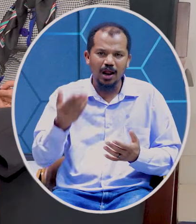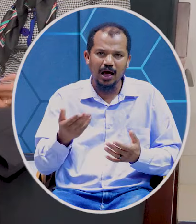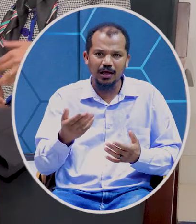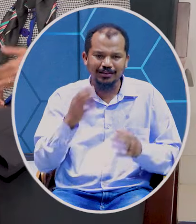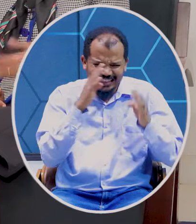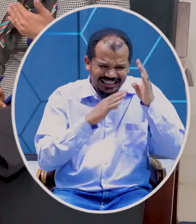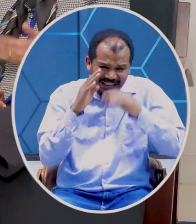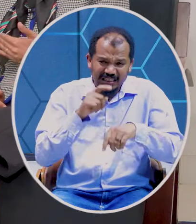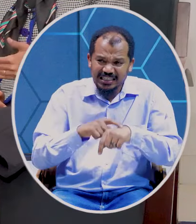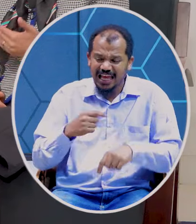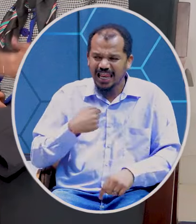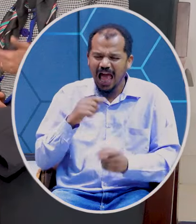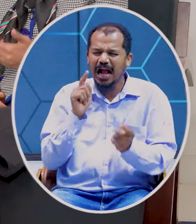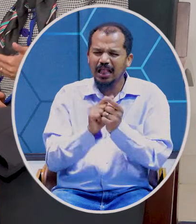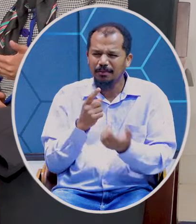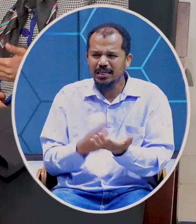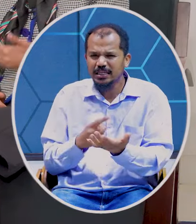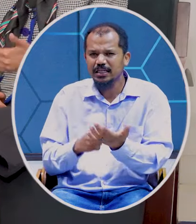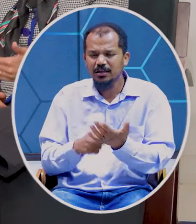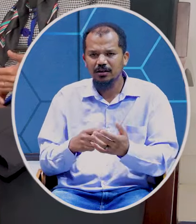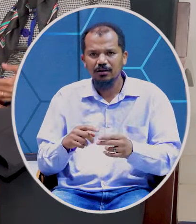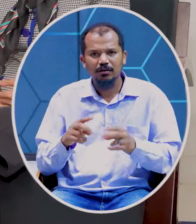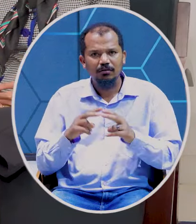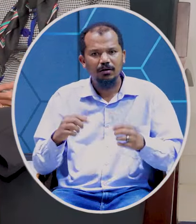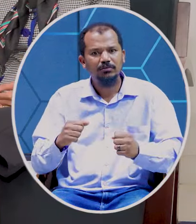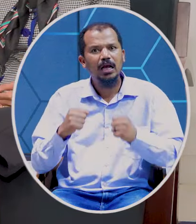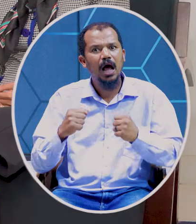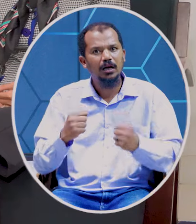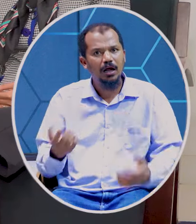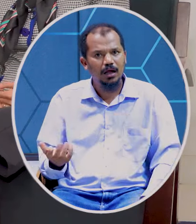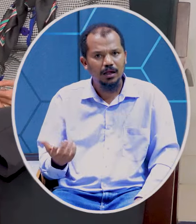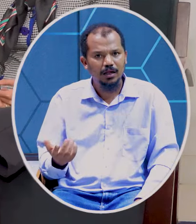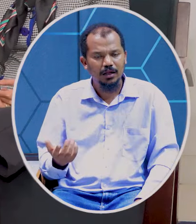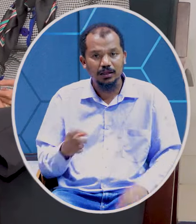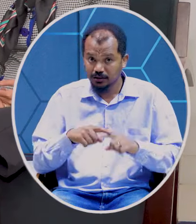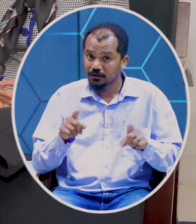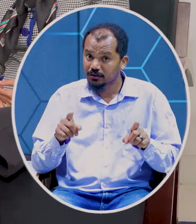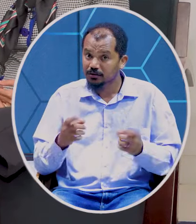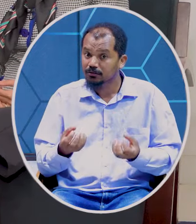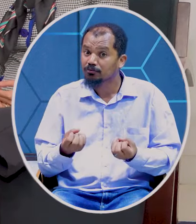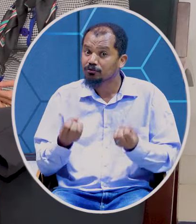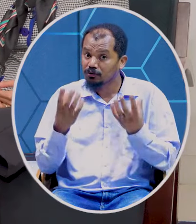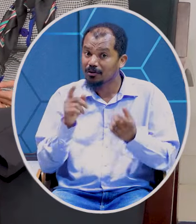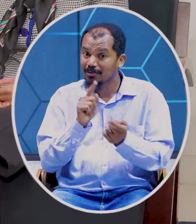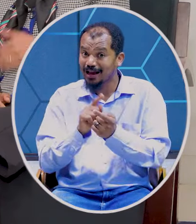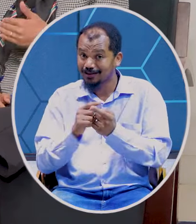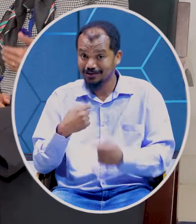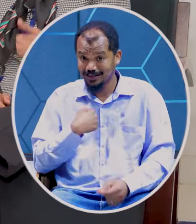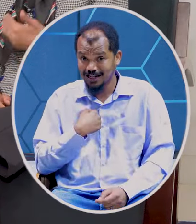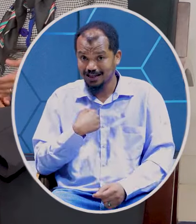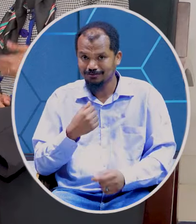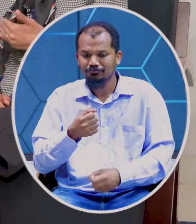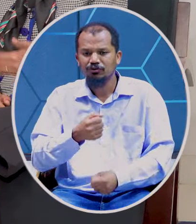በኋላ ያንን በችግሬ ጊዜ ያጋጠመኝ ይሄ ነገር ብሎ በጣም ጠንካራ ነው የሚሆኑት። እንደው በጣም ግን ብዙሃኑ